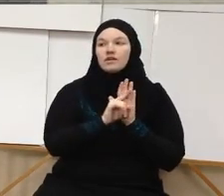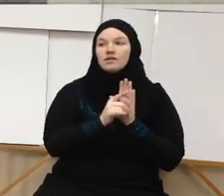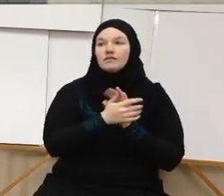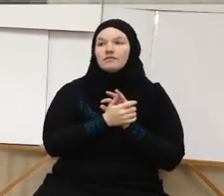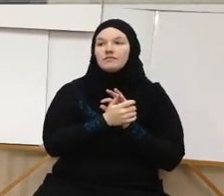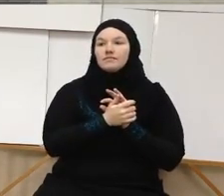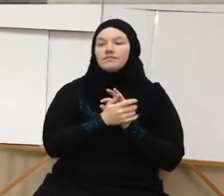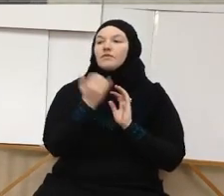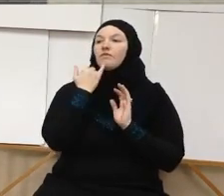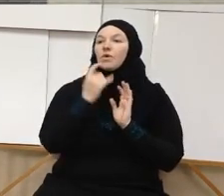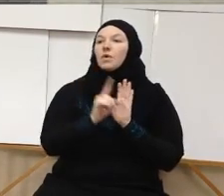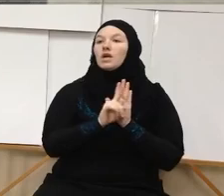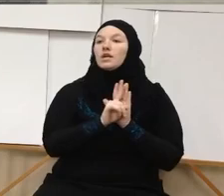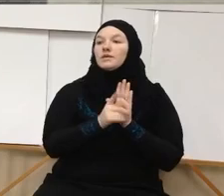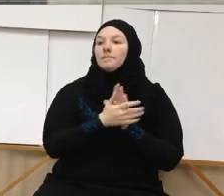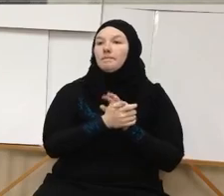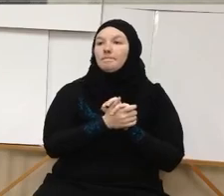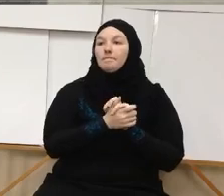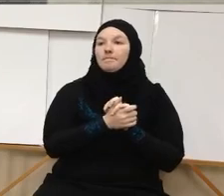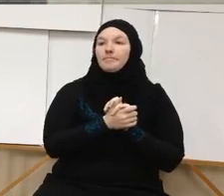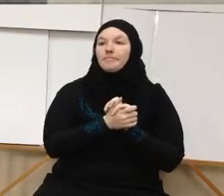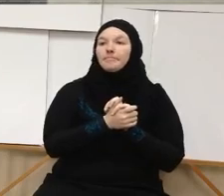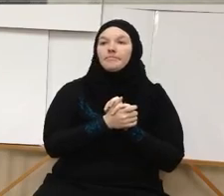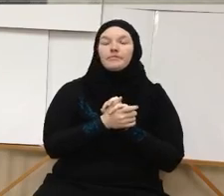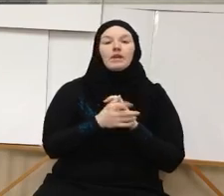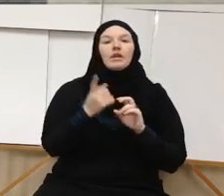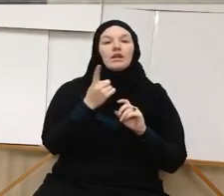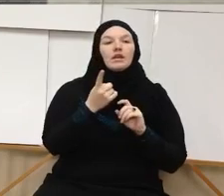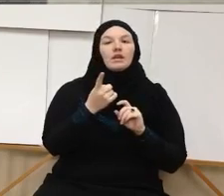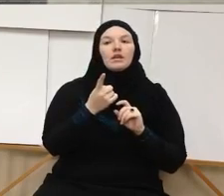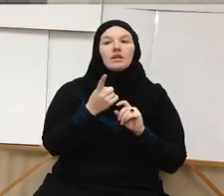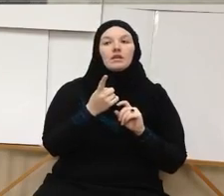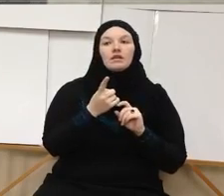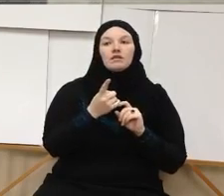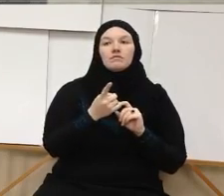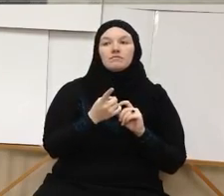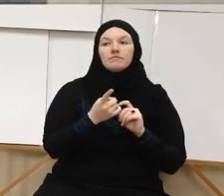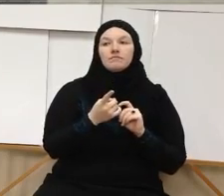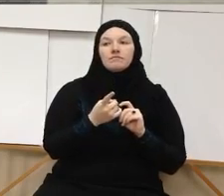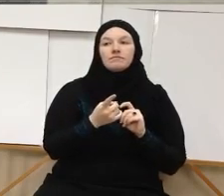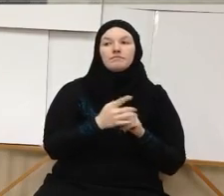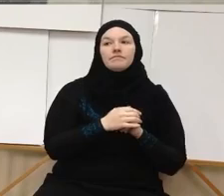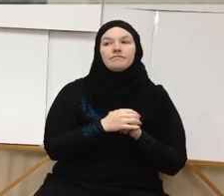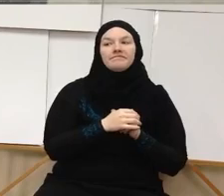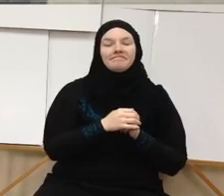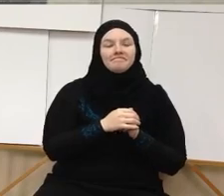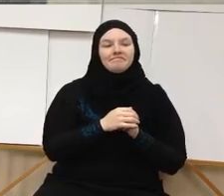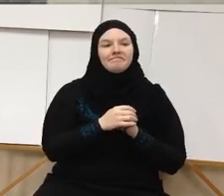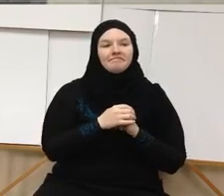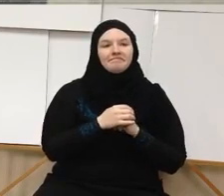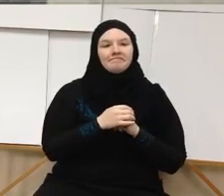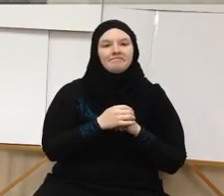Messenger to judge between them, they turn away. تَرَى الْمُنَافِقِينَ يَصُدُّونَ عَنْكَ